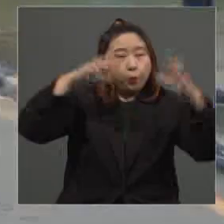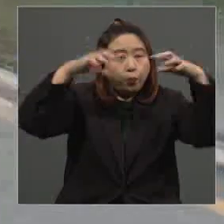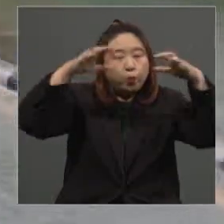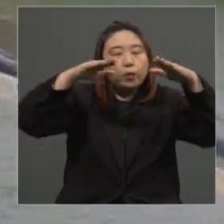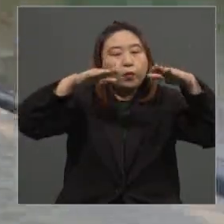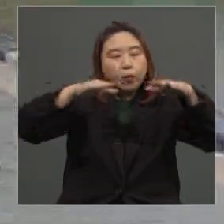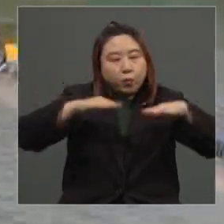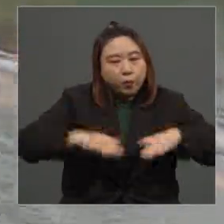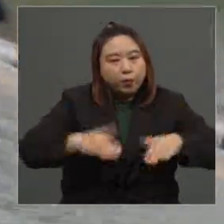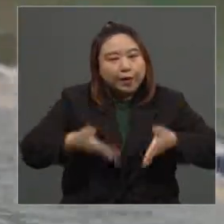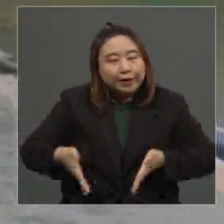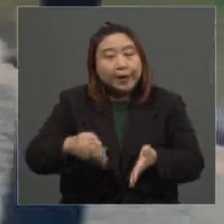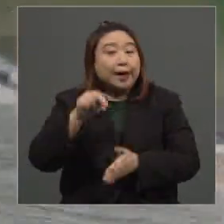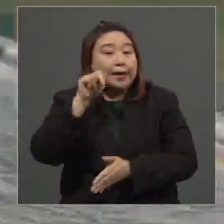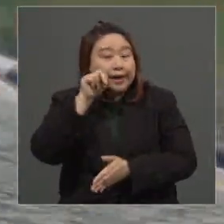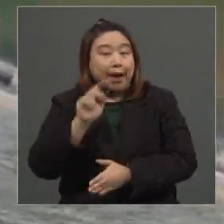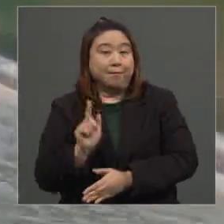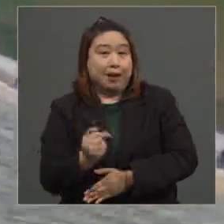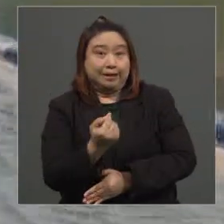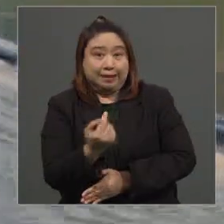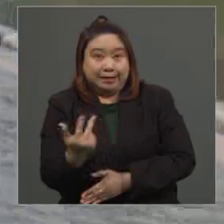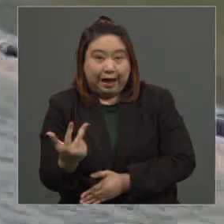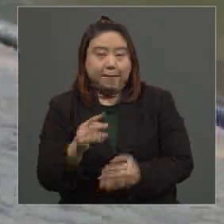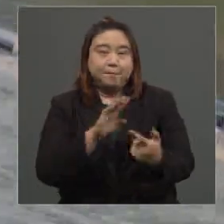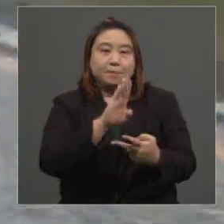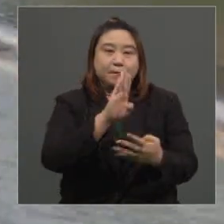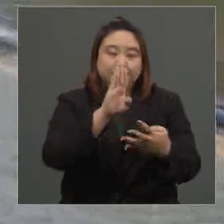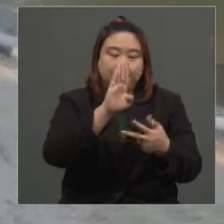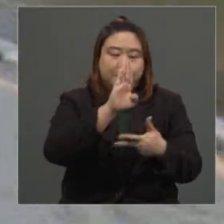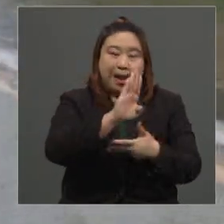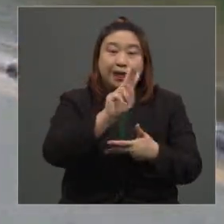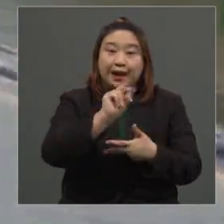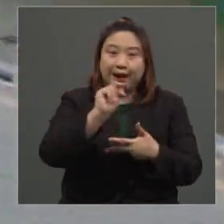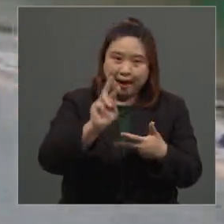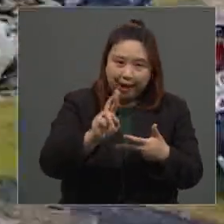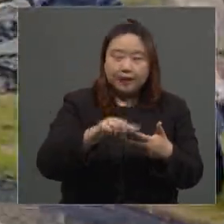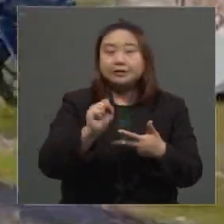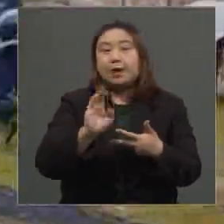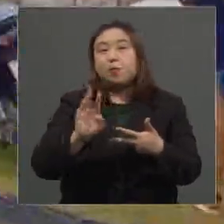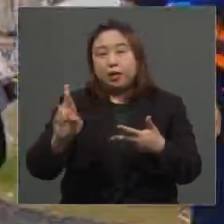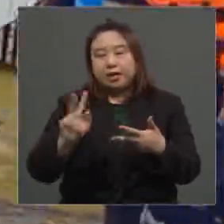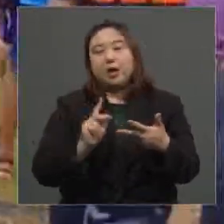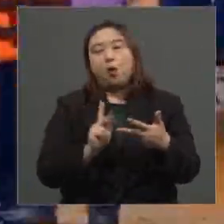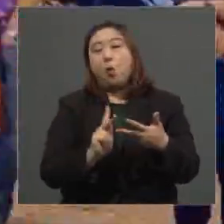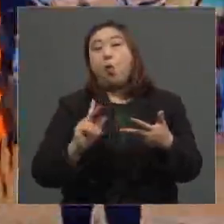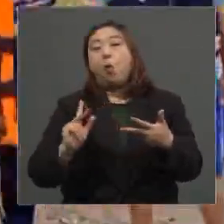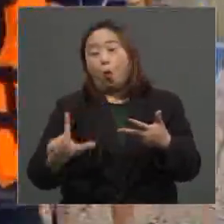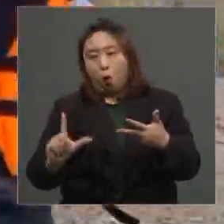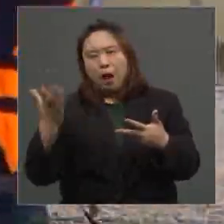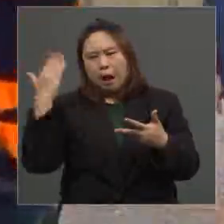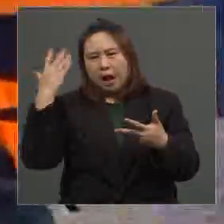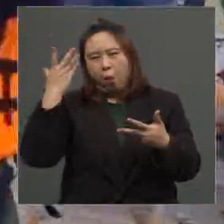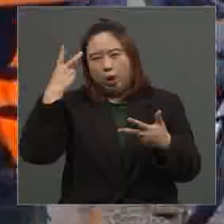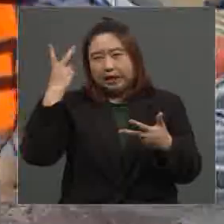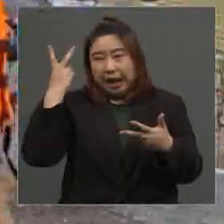น้ำในแม่น้ำสายหลักทั้ง3สายก็คือแม่น้ำบางนาราแม่น้ำสายบุรีและแม่น้ำโกลกเอ่อล้นตลิ่งในช่วง 3วันที่ผ่าน